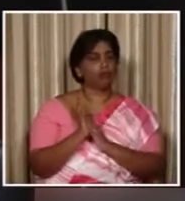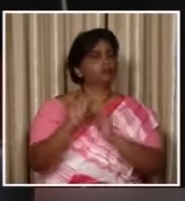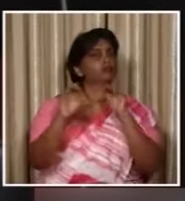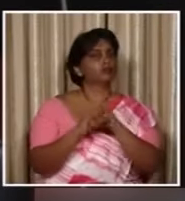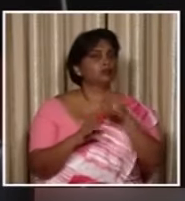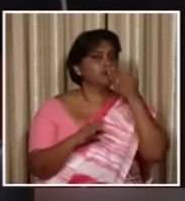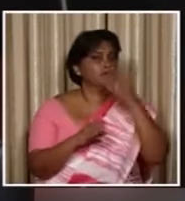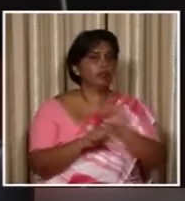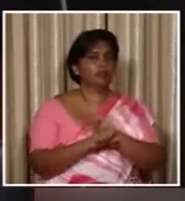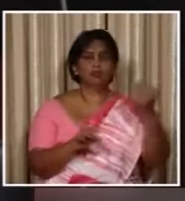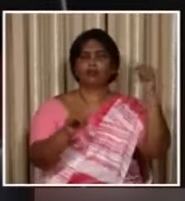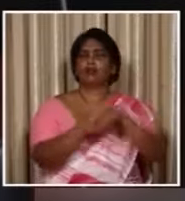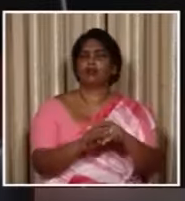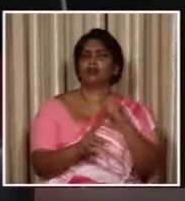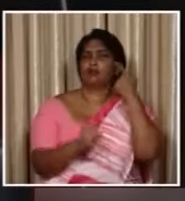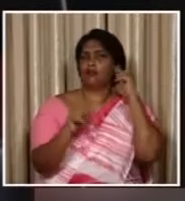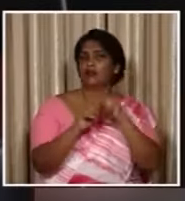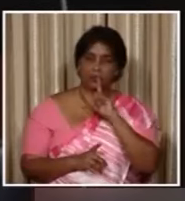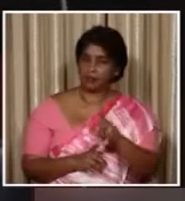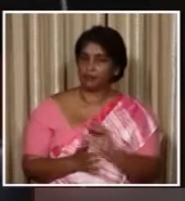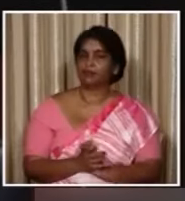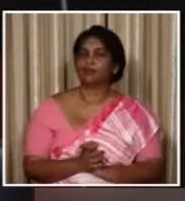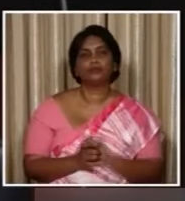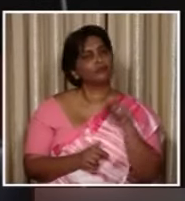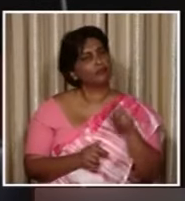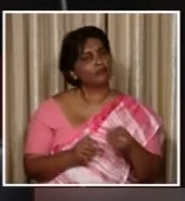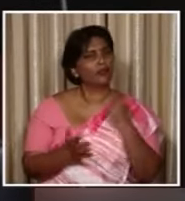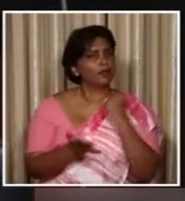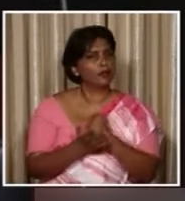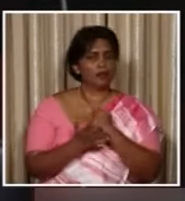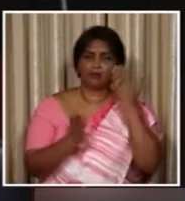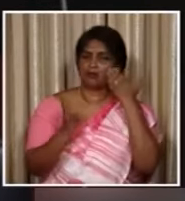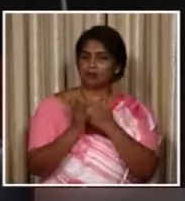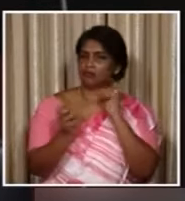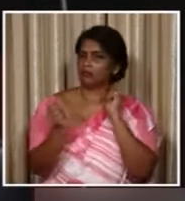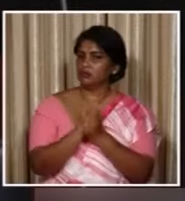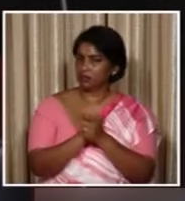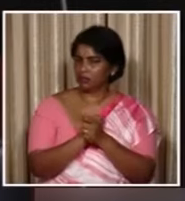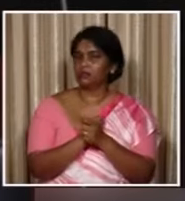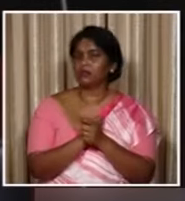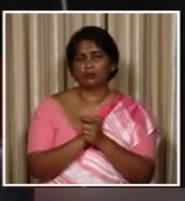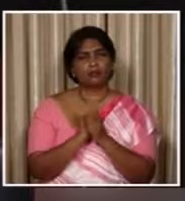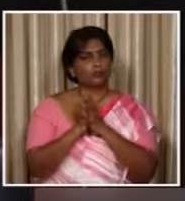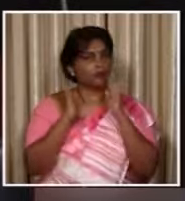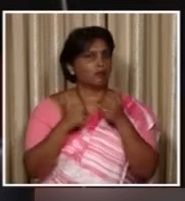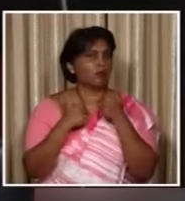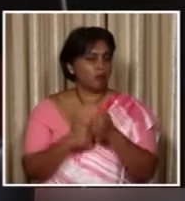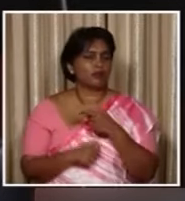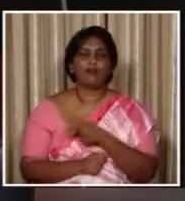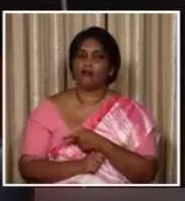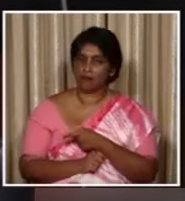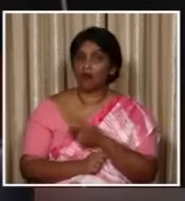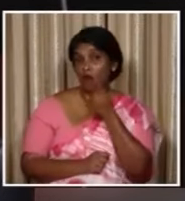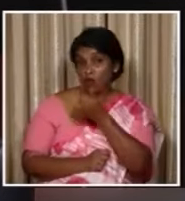කරනවා සුදුසුකම් නැති අය ඒ විෂය පිළිබඳව කතා කරන්න. අද එතකොට මේ බැංකු සංශෝධනයේ ඒ ඒ හොඳ දේවල් තියෙනවා හොඳ